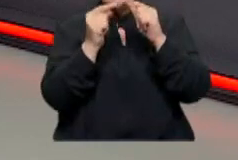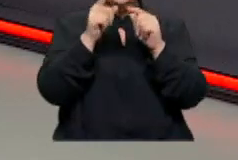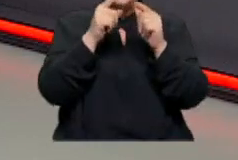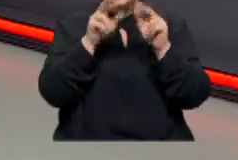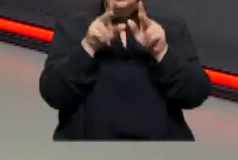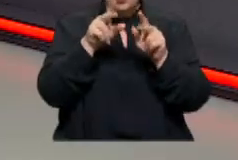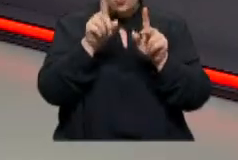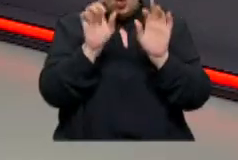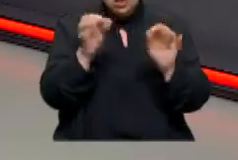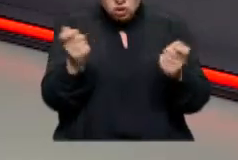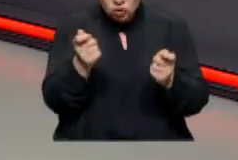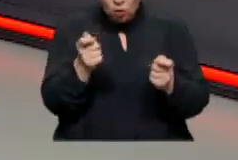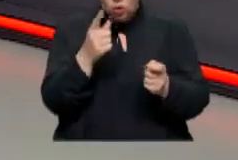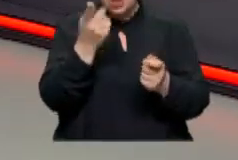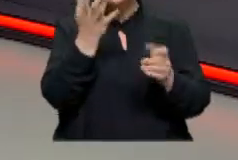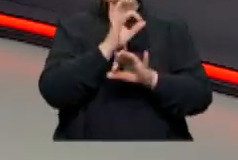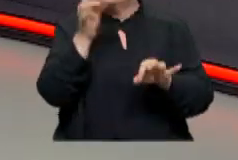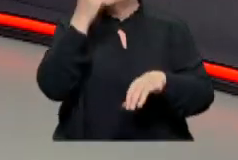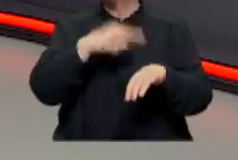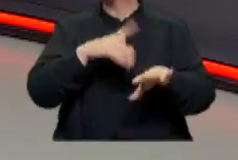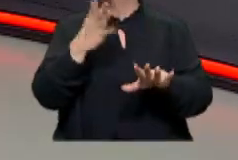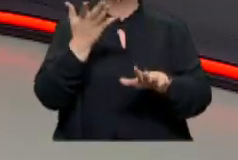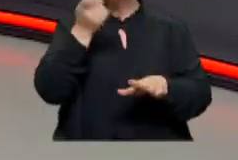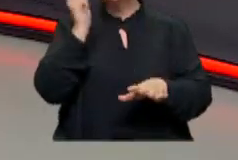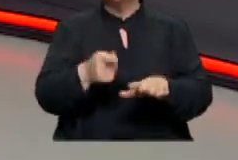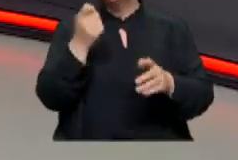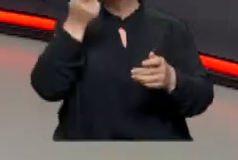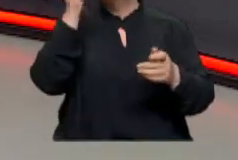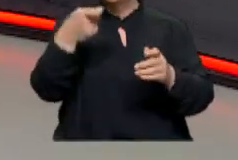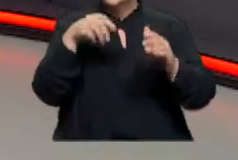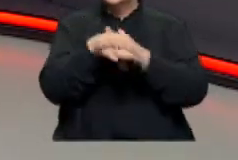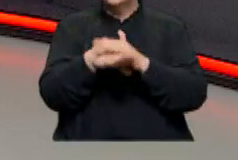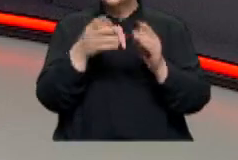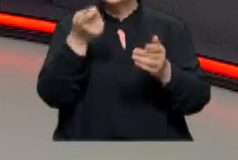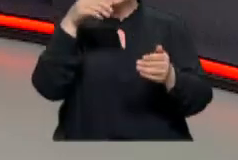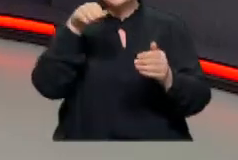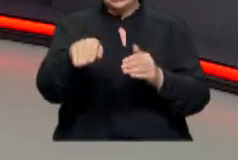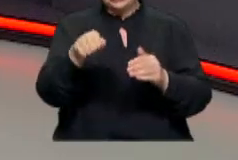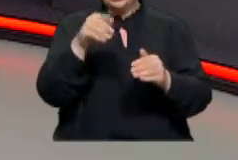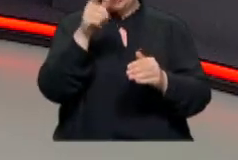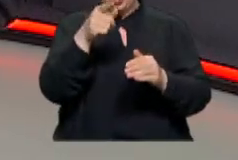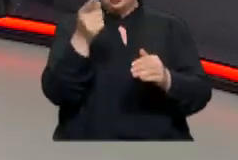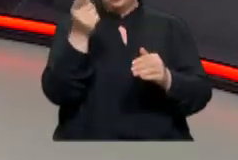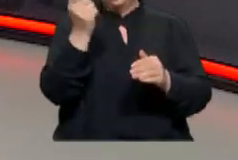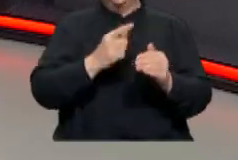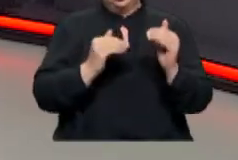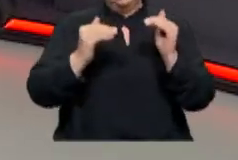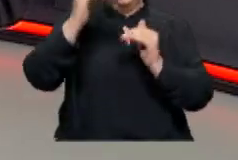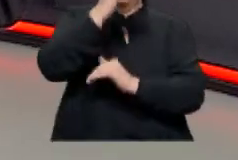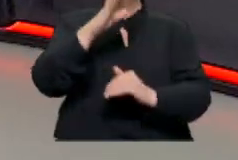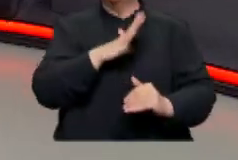filan. Öyle çalışıyor mu? Ondan da çok emin değilim. Ne şartlarda iş bulanlar buluyor? Şimdi istihdama yansıyan böyle bir